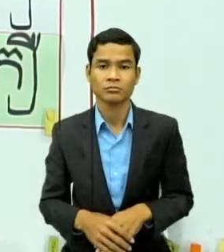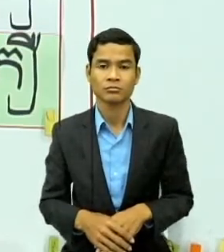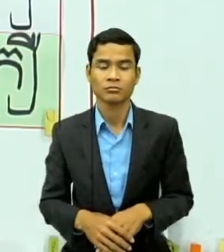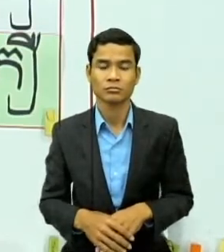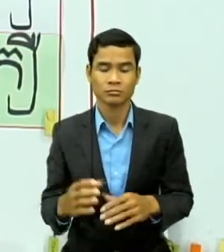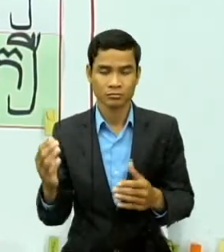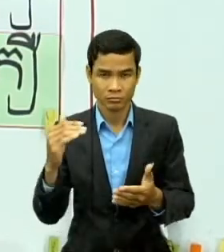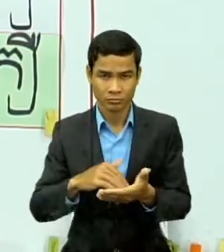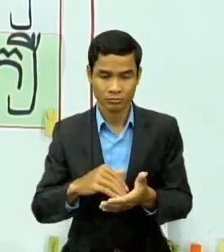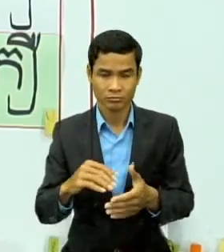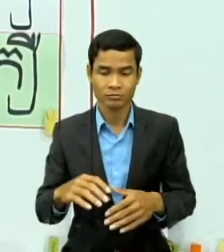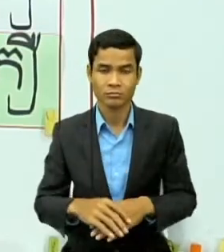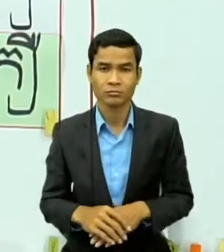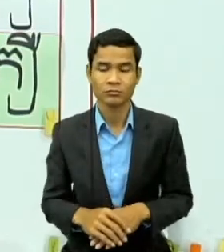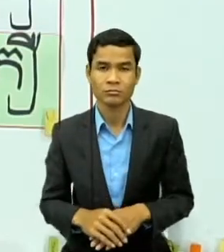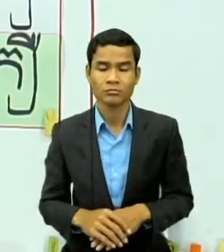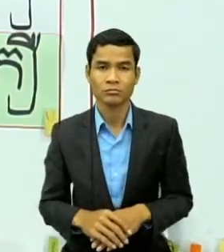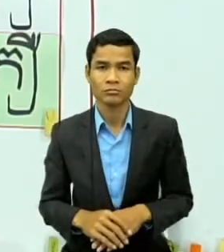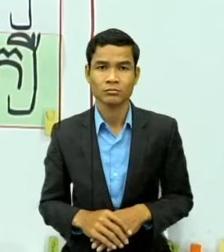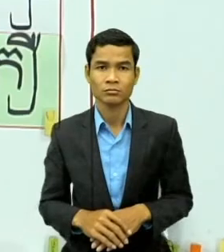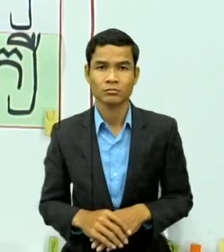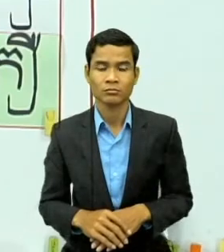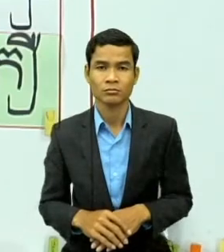ម្ដងទៀត